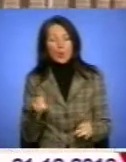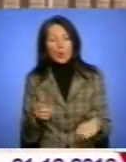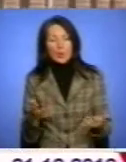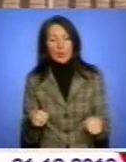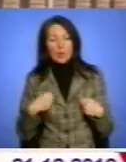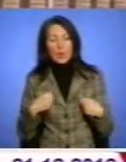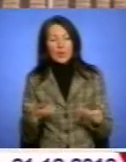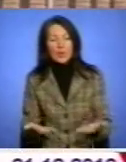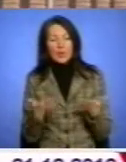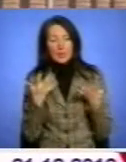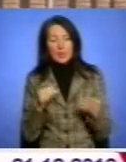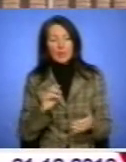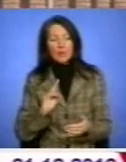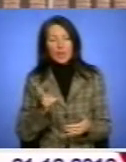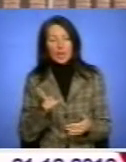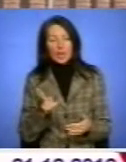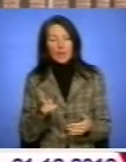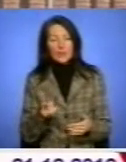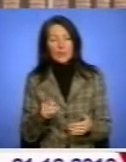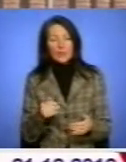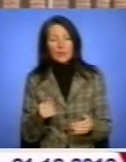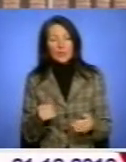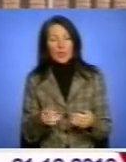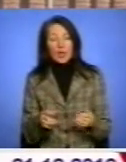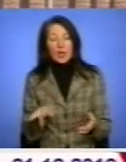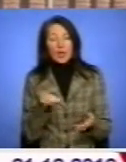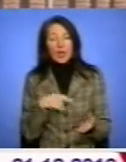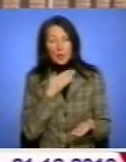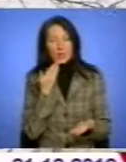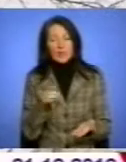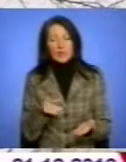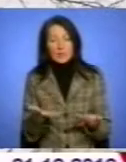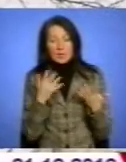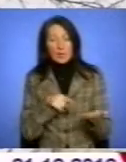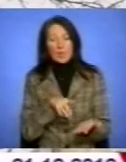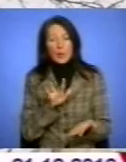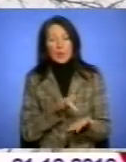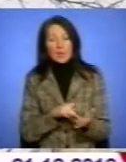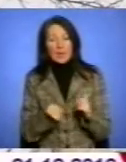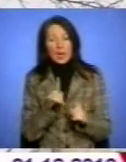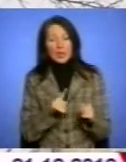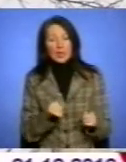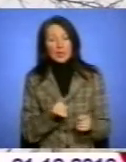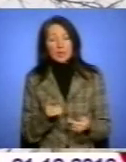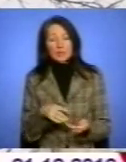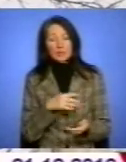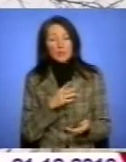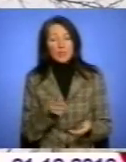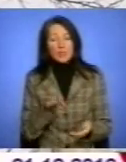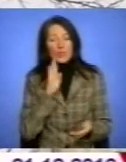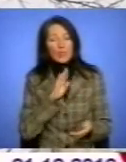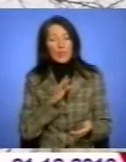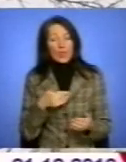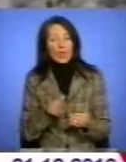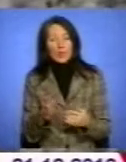начальника управління ЖКГ, благоустрою та екології міської ради Анни Муци. Посилаючись на зайнятість, вона не прокоментувала